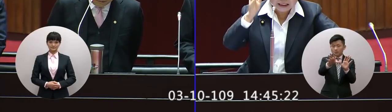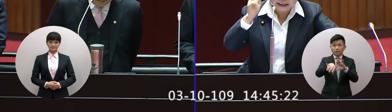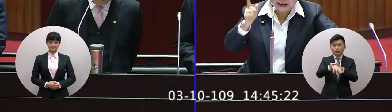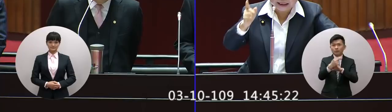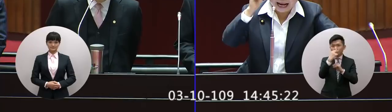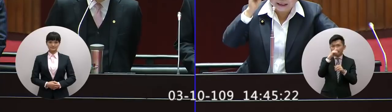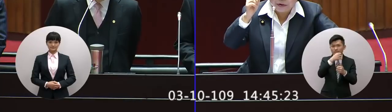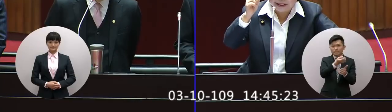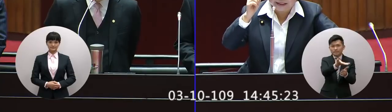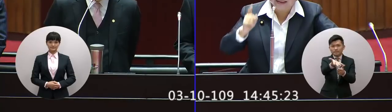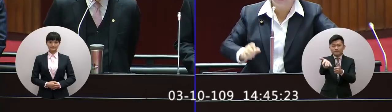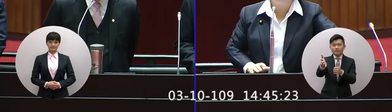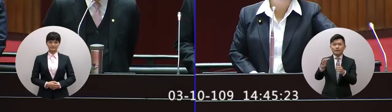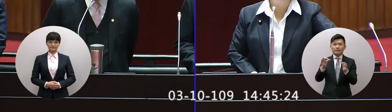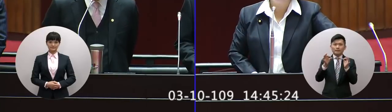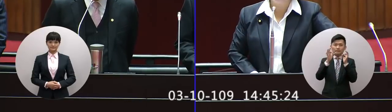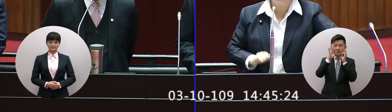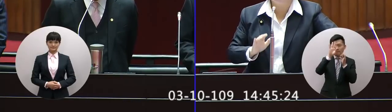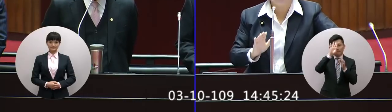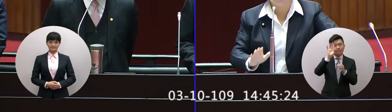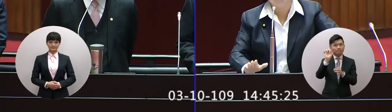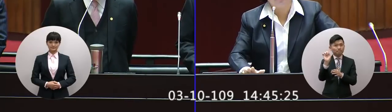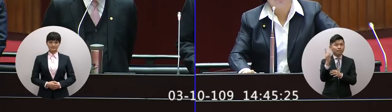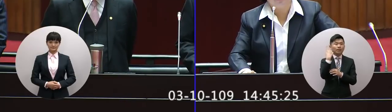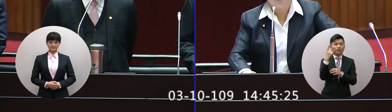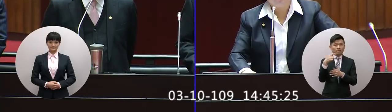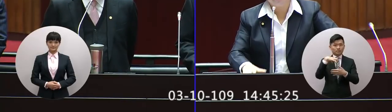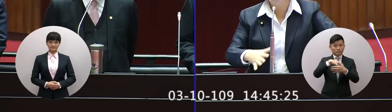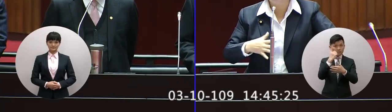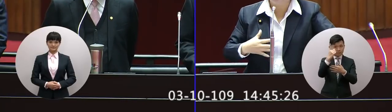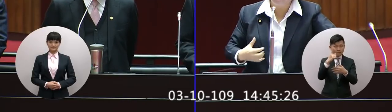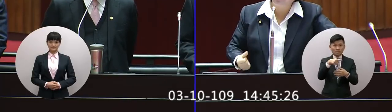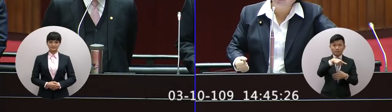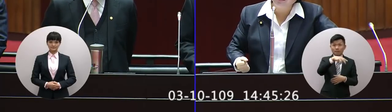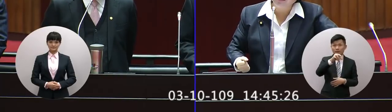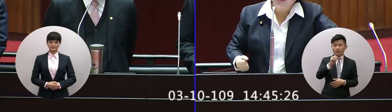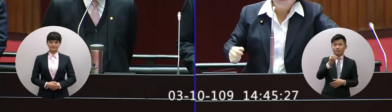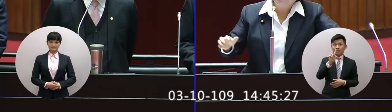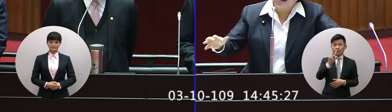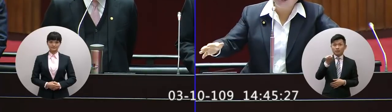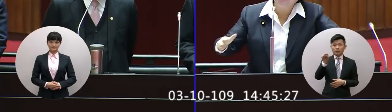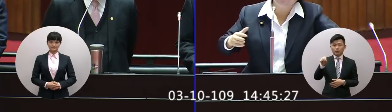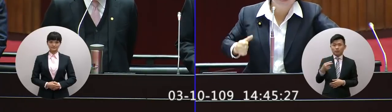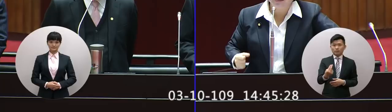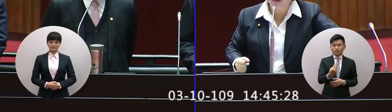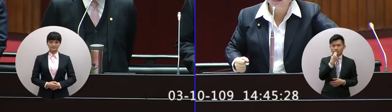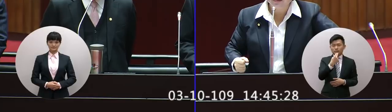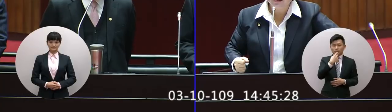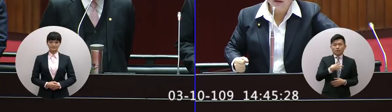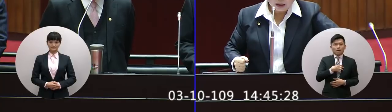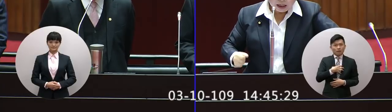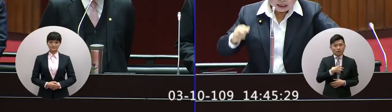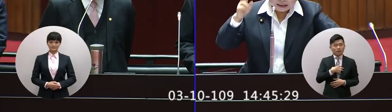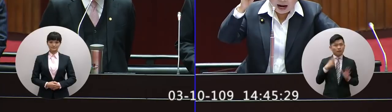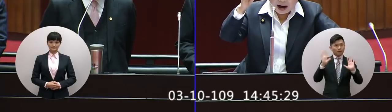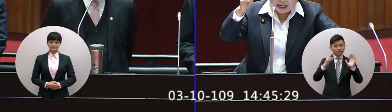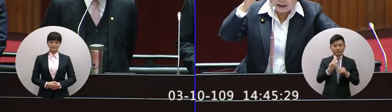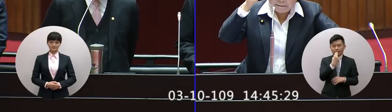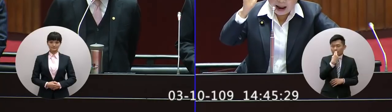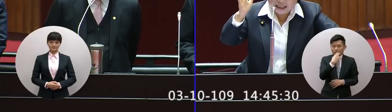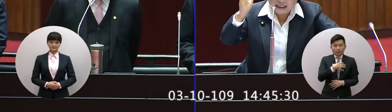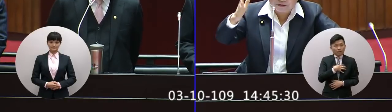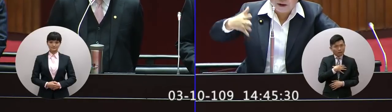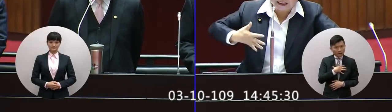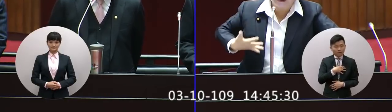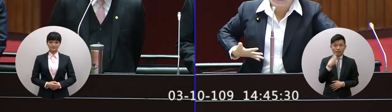染是致癌的原因之一，因为 PM 2.5 会造成黑姑，小孩子弄黑姑。第二